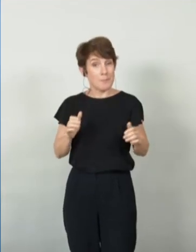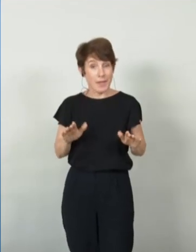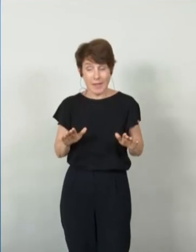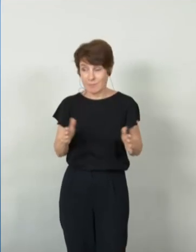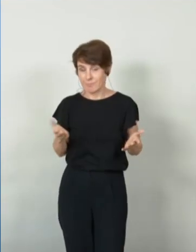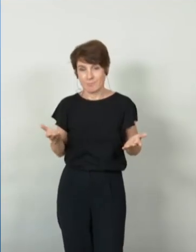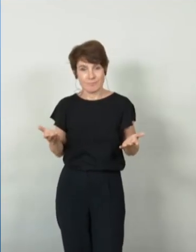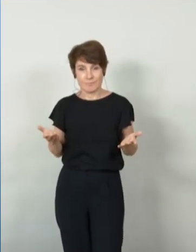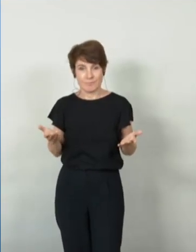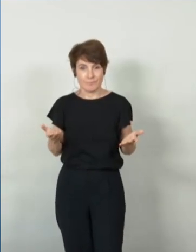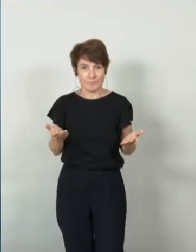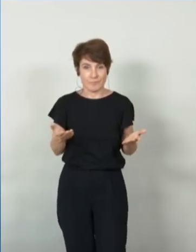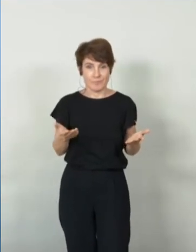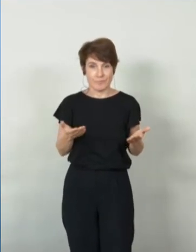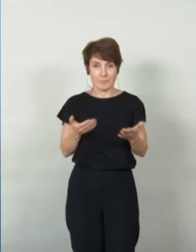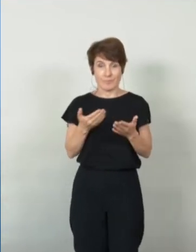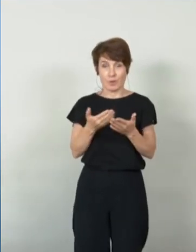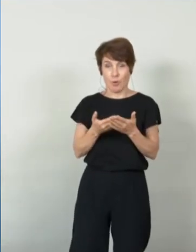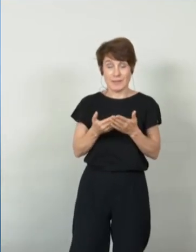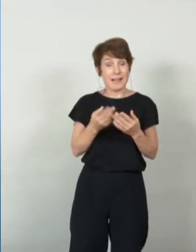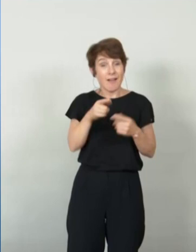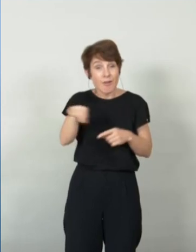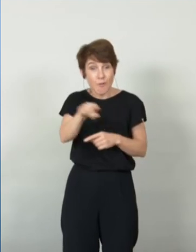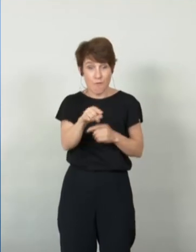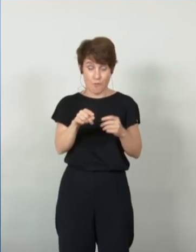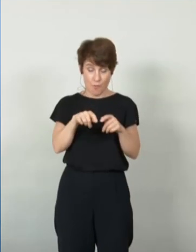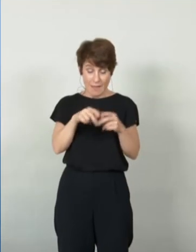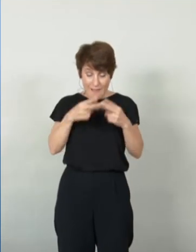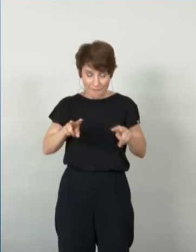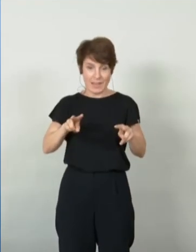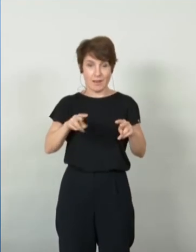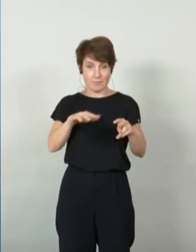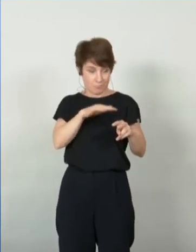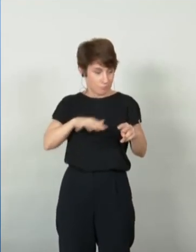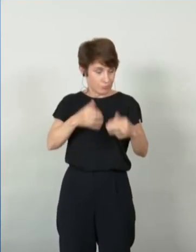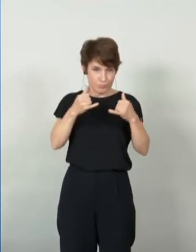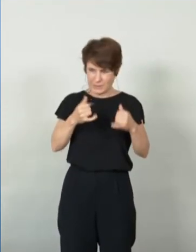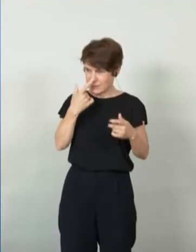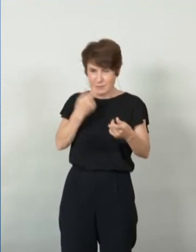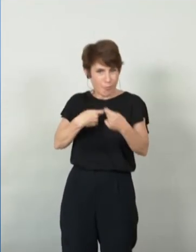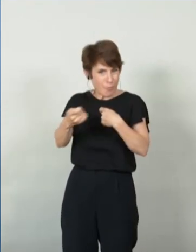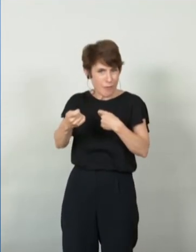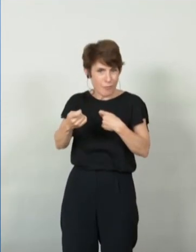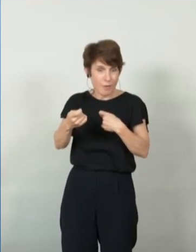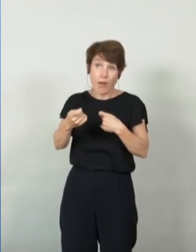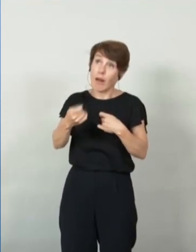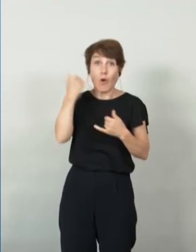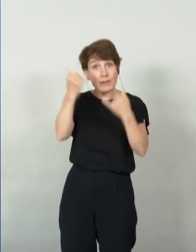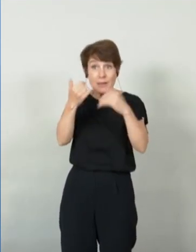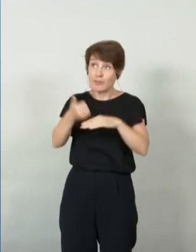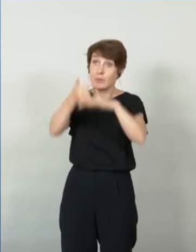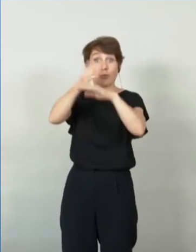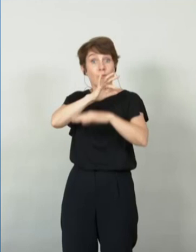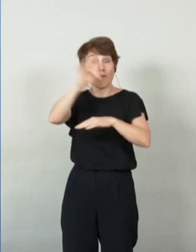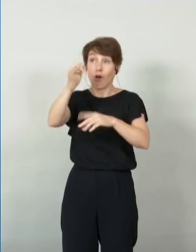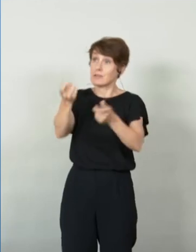place à l'échelle des collectivités locales sans évoquer même la politique internationale la position de la France dans